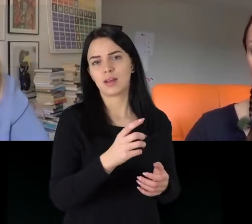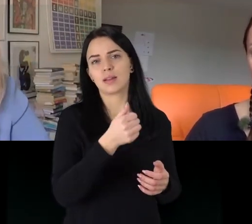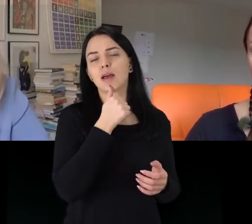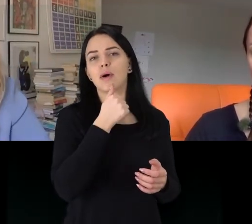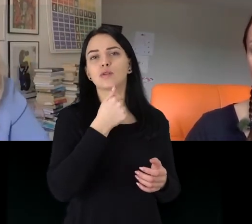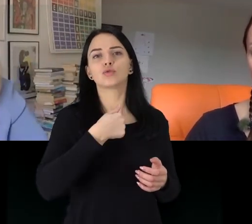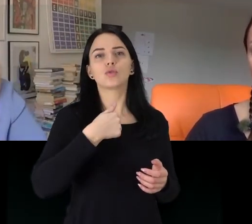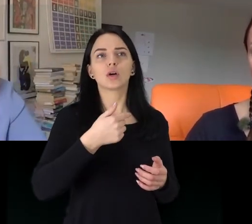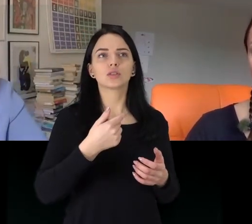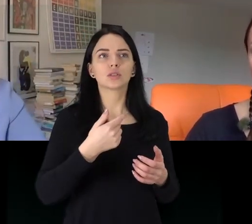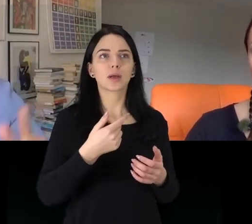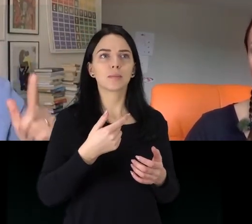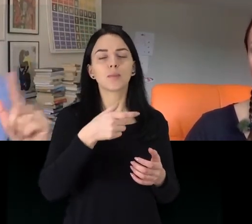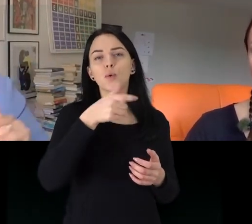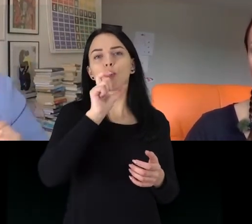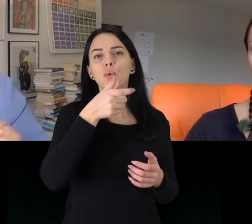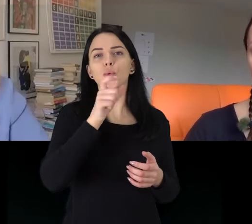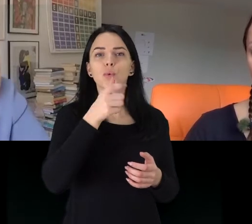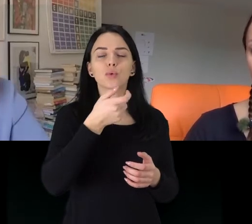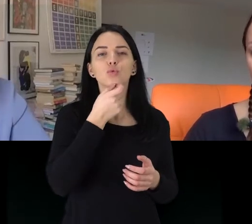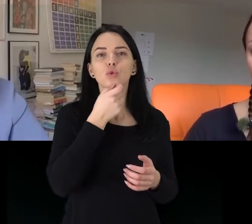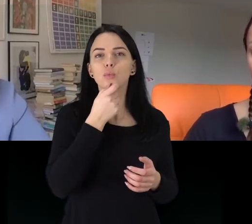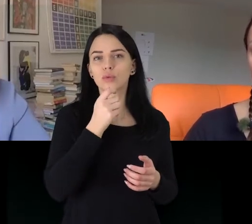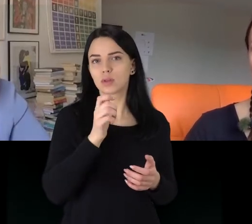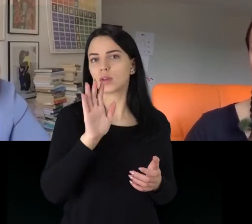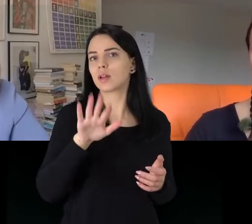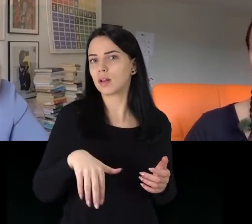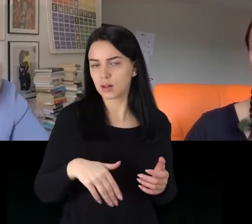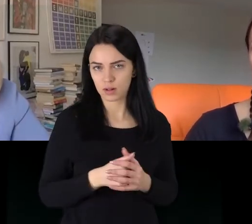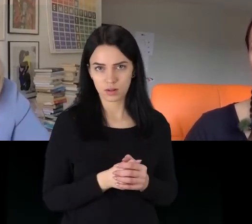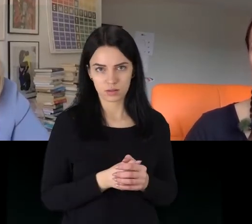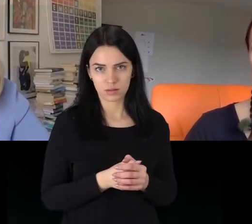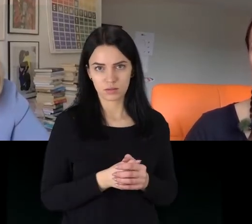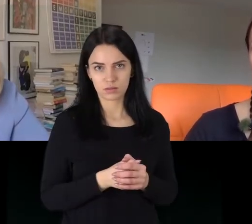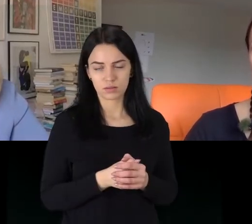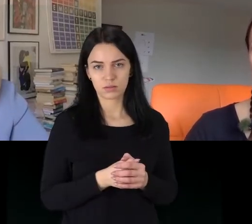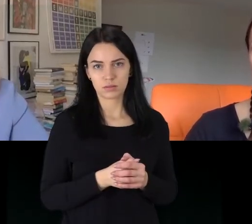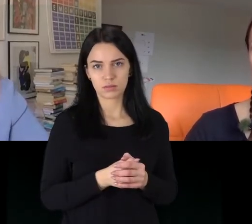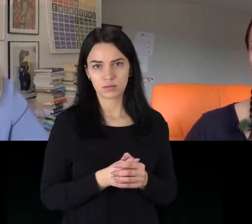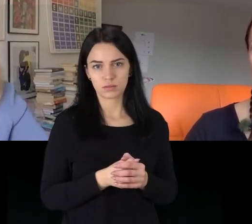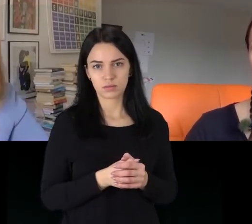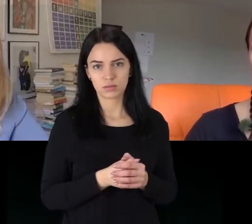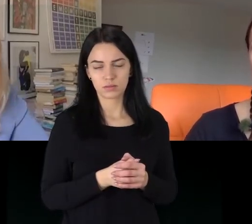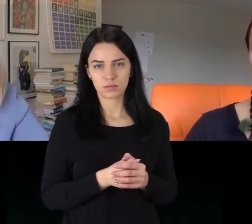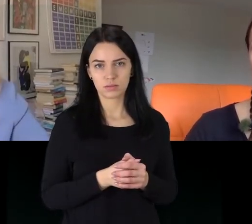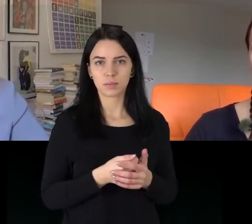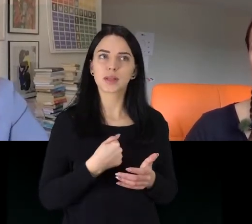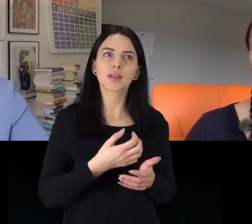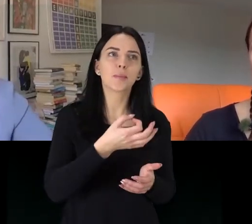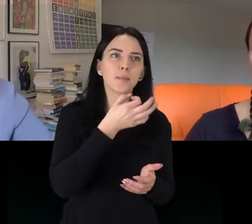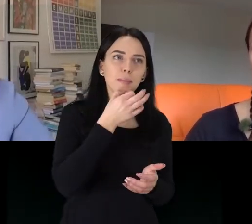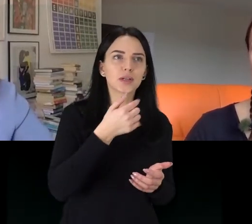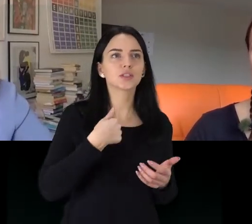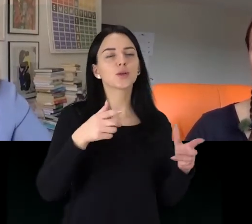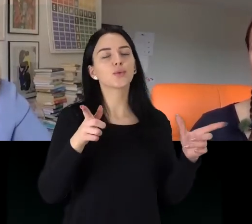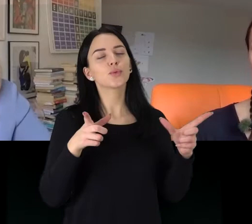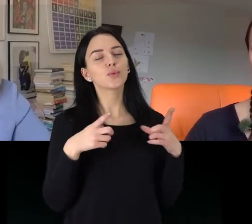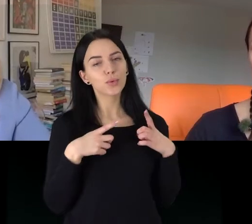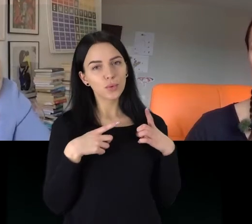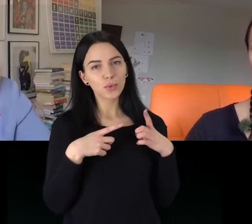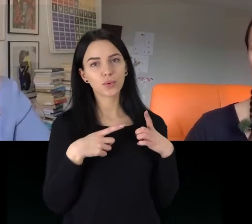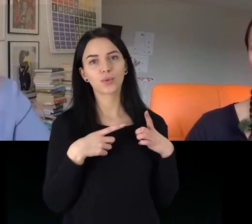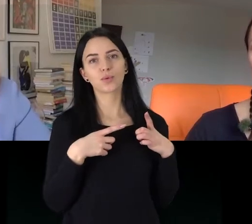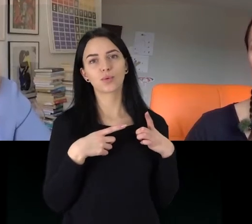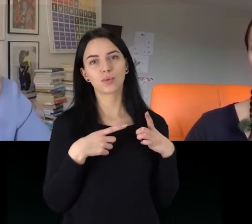kodėl aš negaliu gerti saikingai, nu ir visokių ten, aš nežinau, nu, man patinka, aš atsipalaiduoju, ar ne,